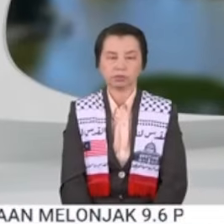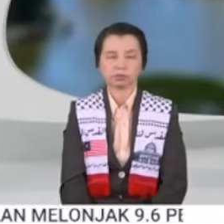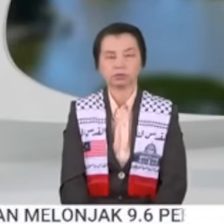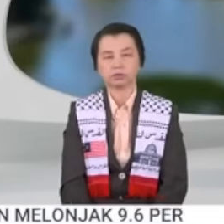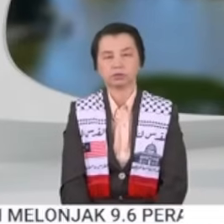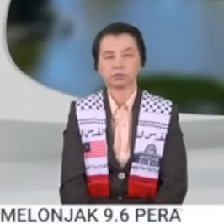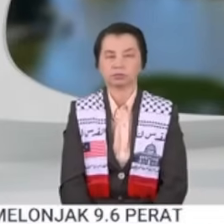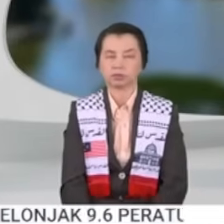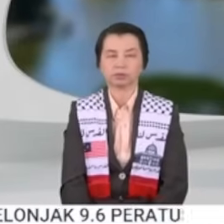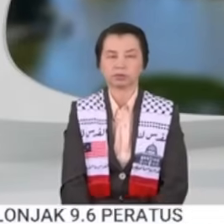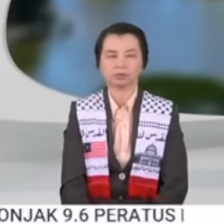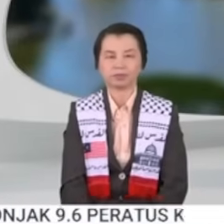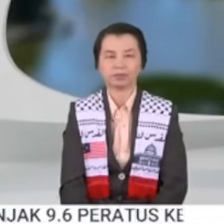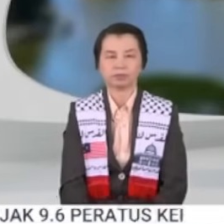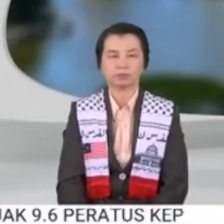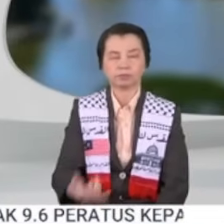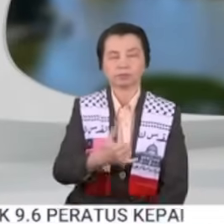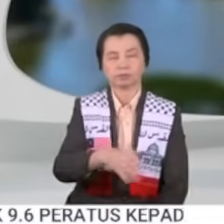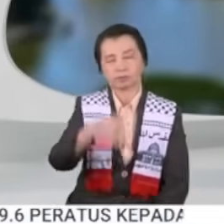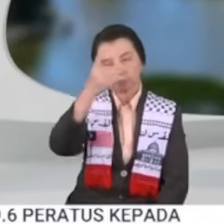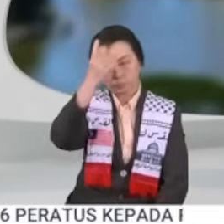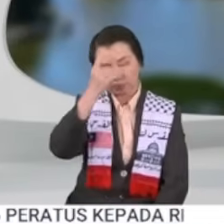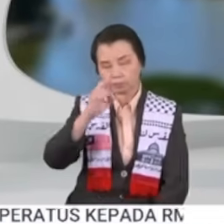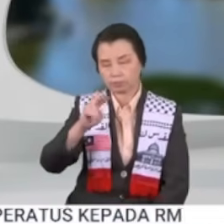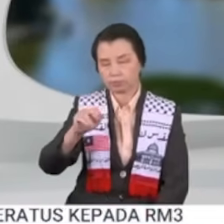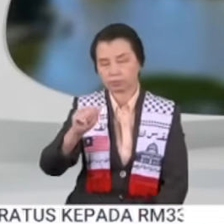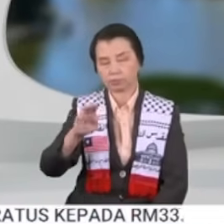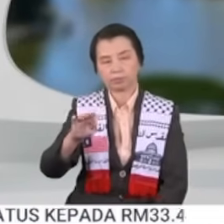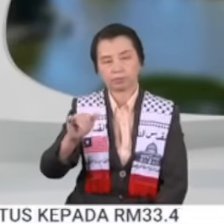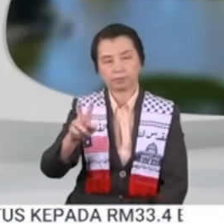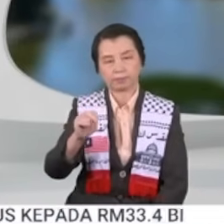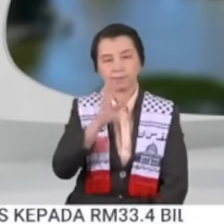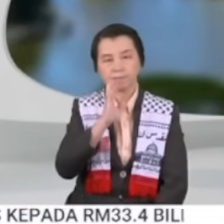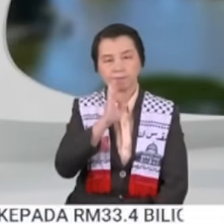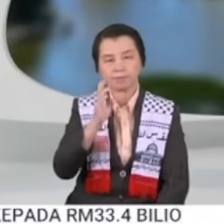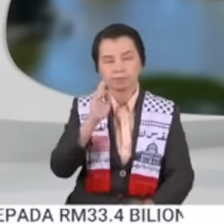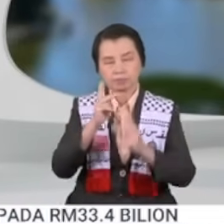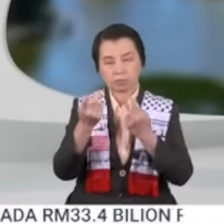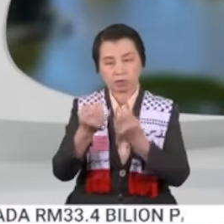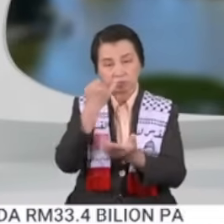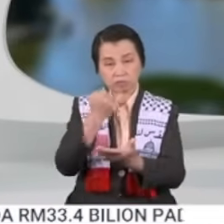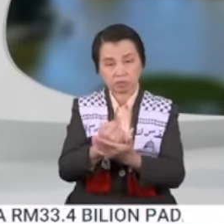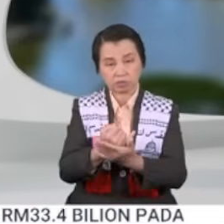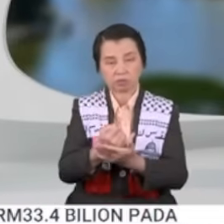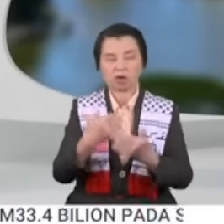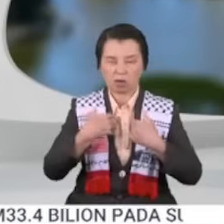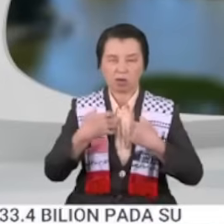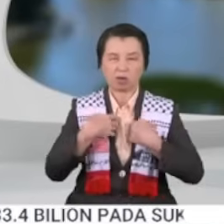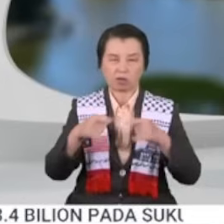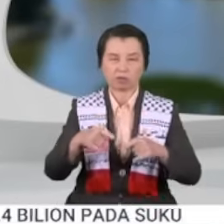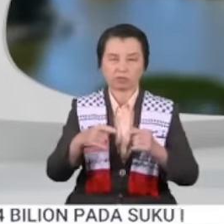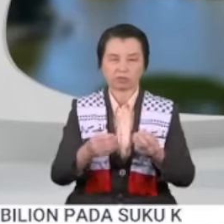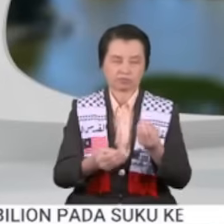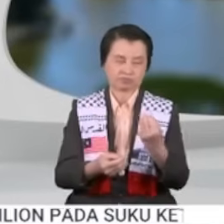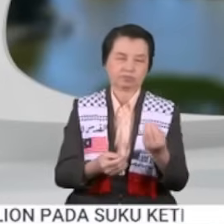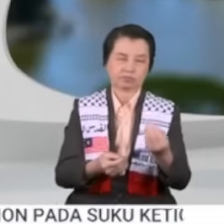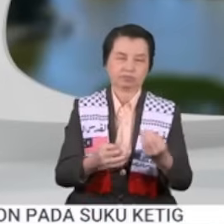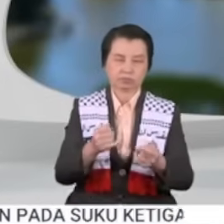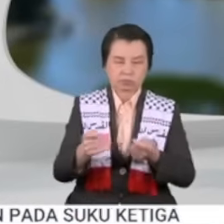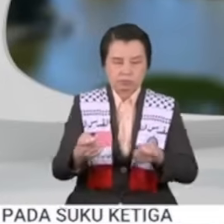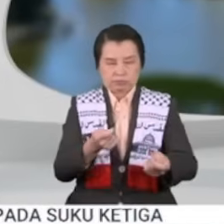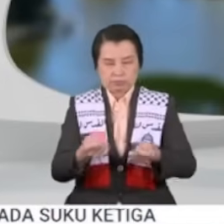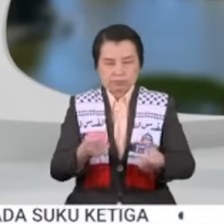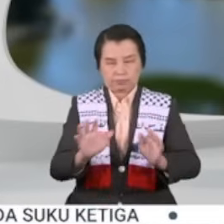Ata baik sementara itu Datuk Mohamad Azman berkata keadaan jenayah di Sarawak masih berada di tahap rendah dan